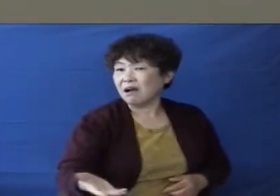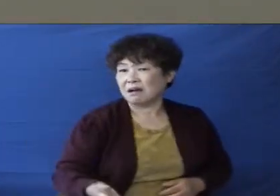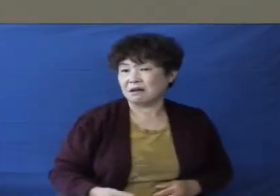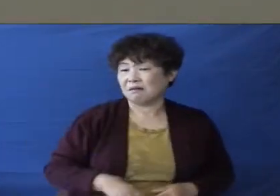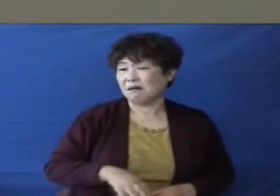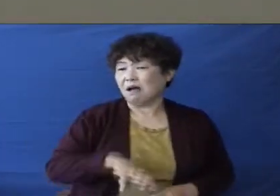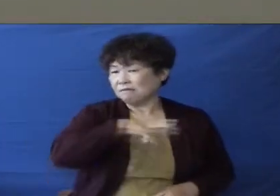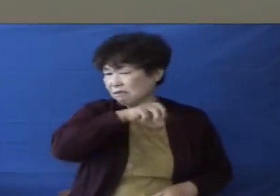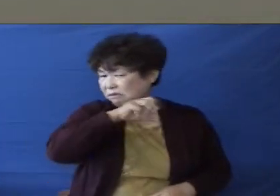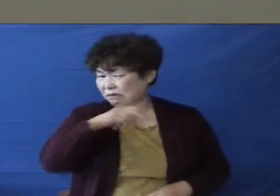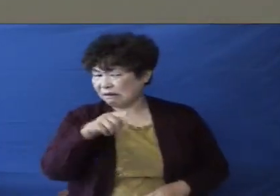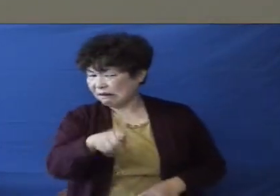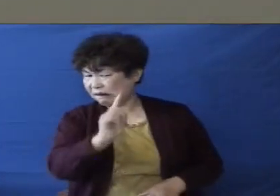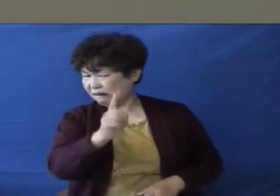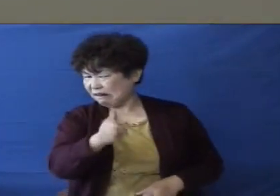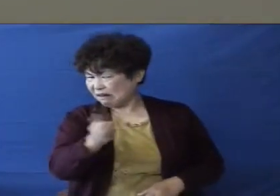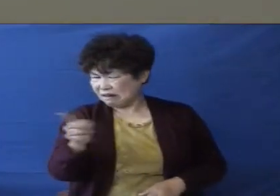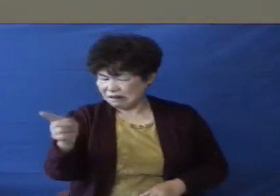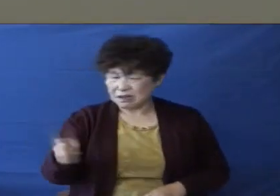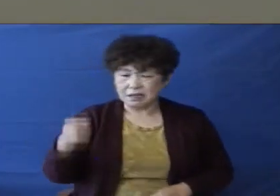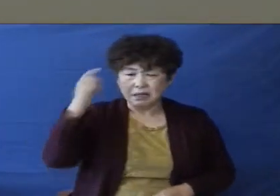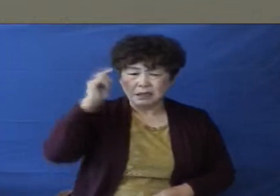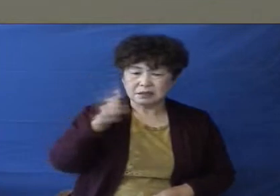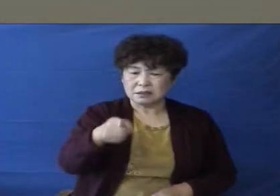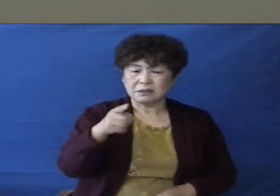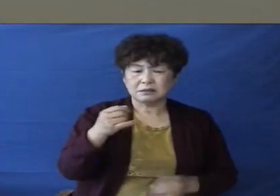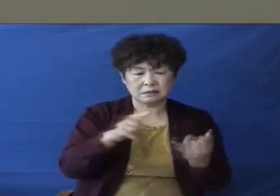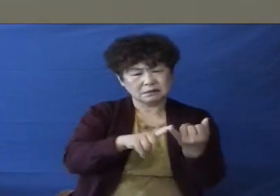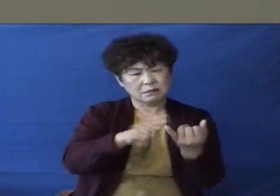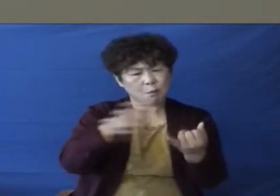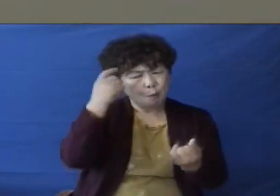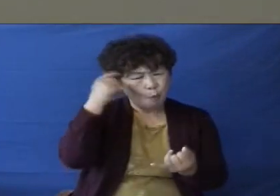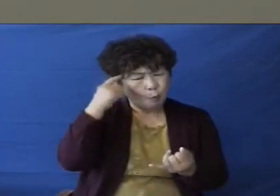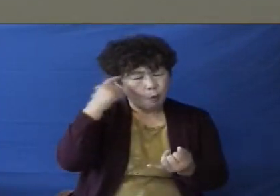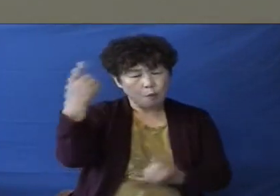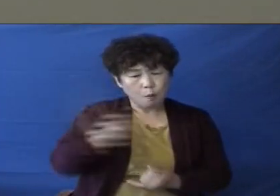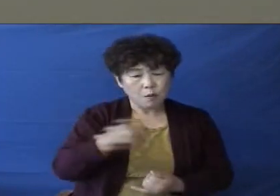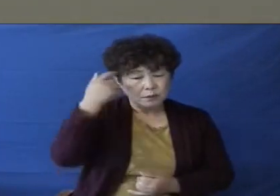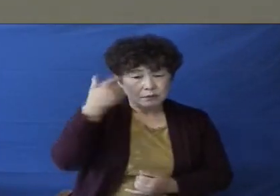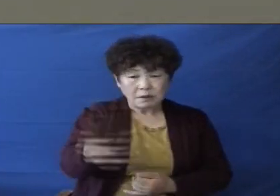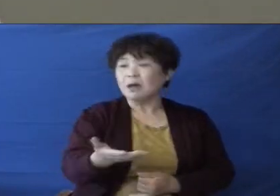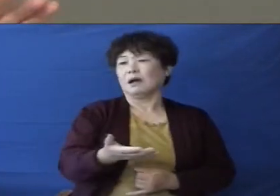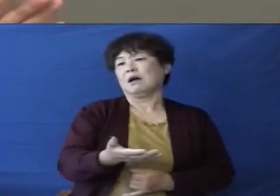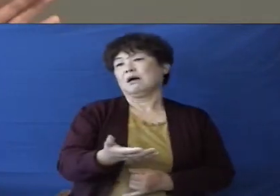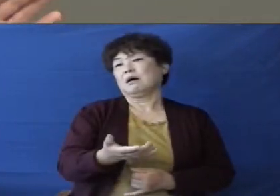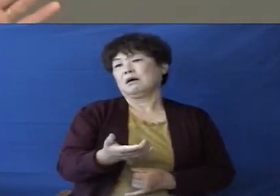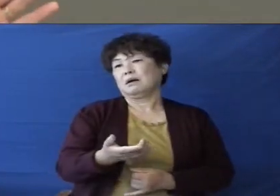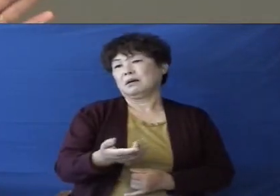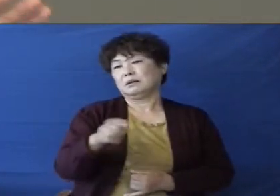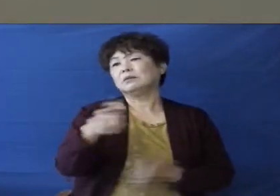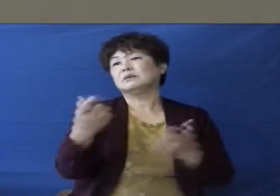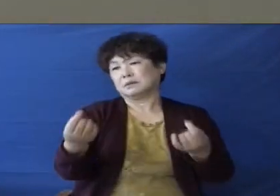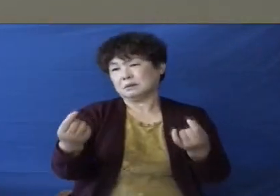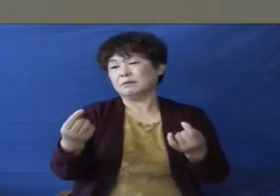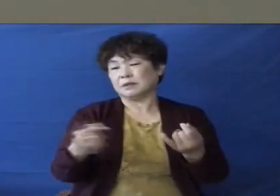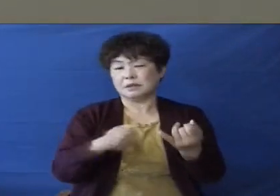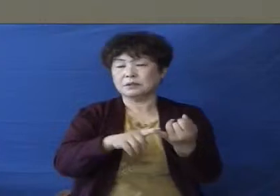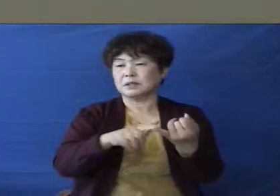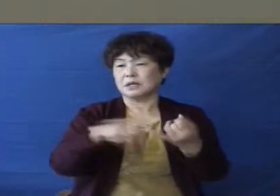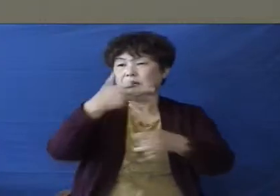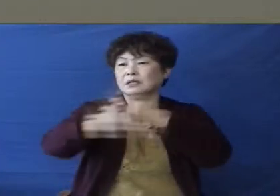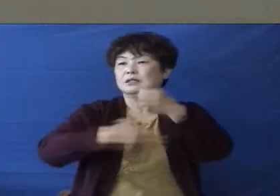거리며 손가락질 하면서 철원 여자가 여기를 왜 와 그러지 않았을까 여러분 예수님은 해당 을